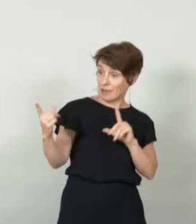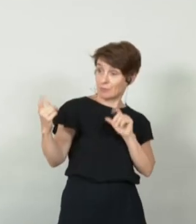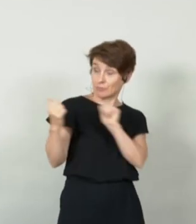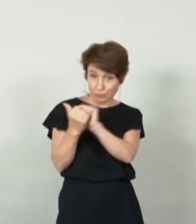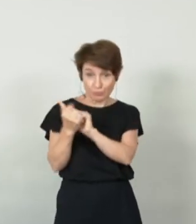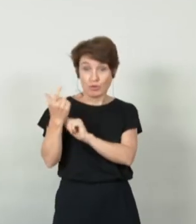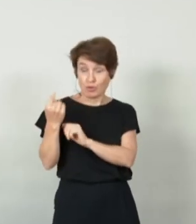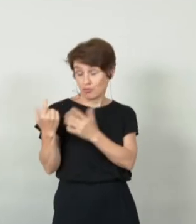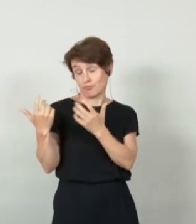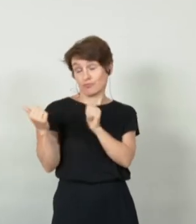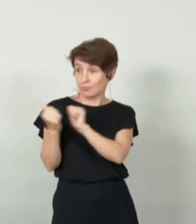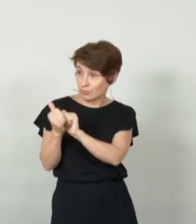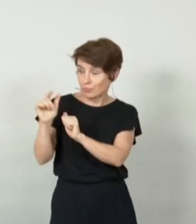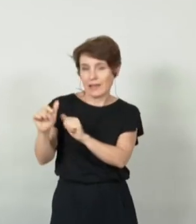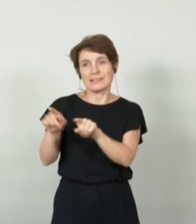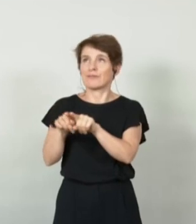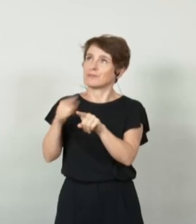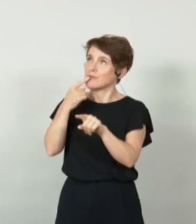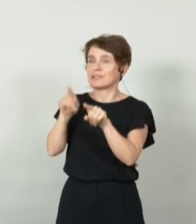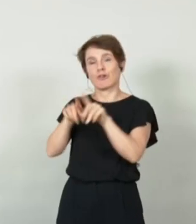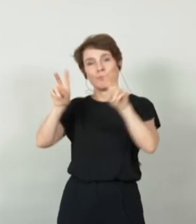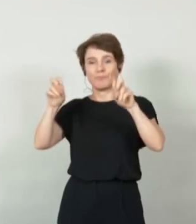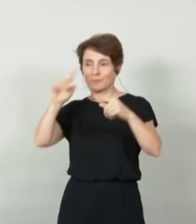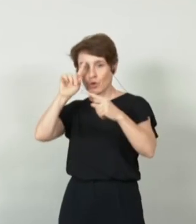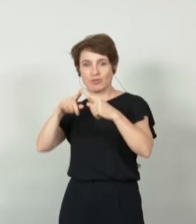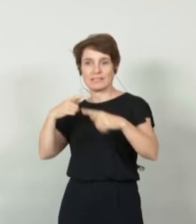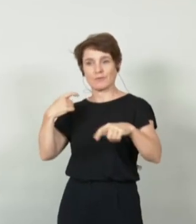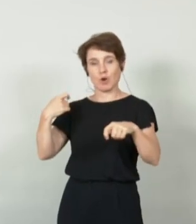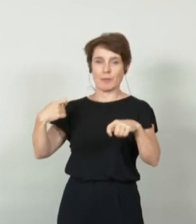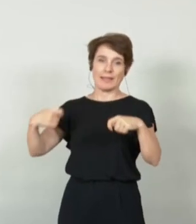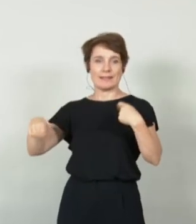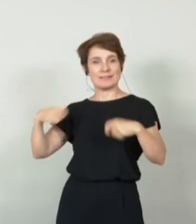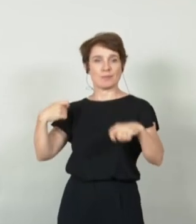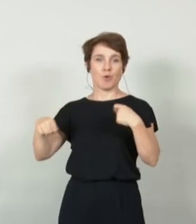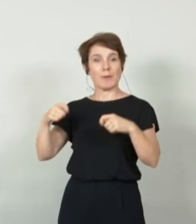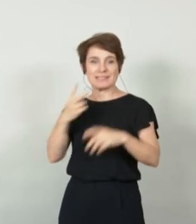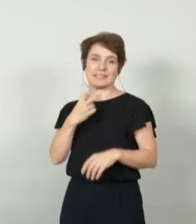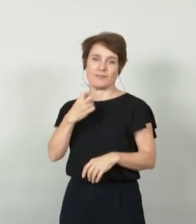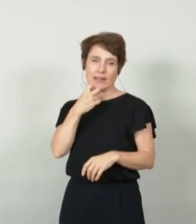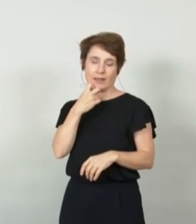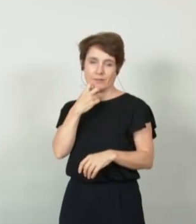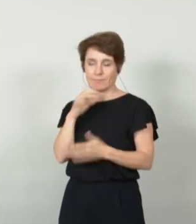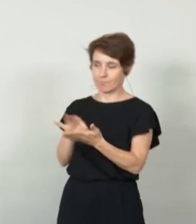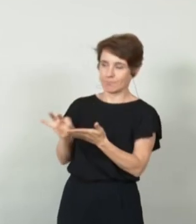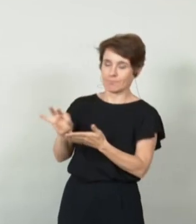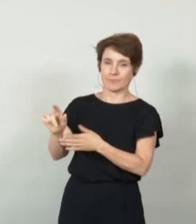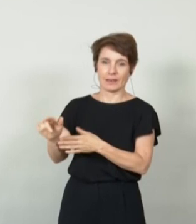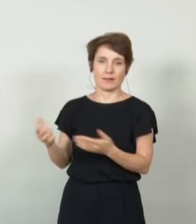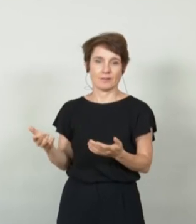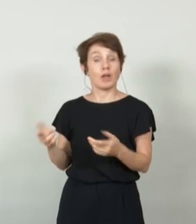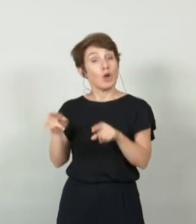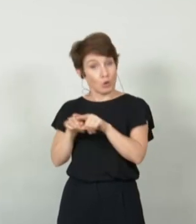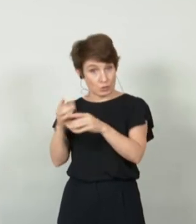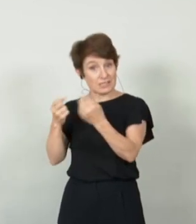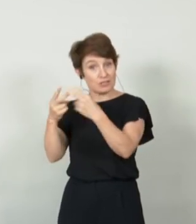diplomatie de diplomatie civile vous faites aussi peu cas de l'opposition à